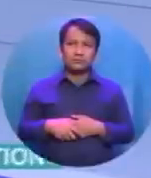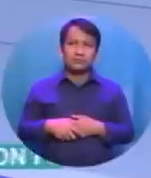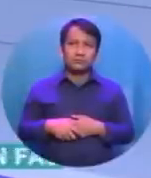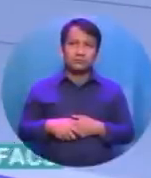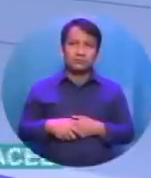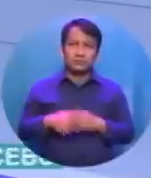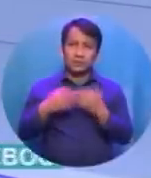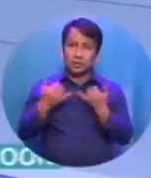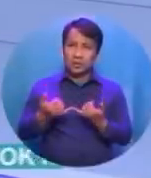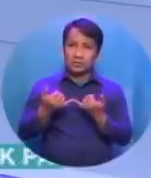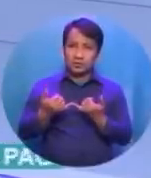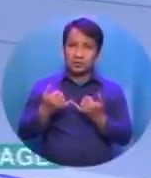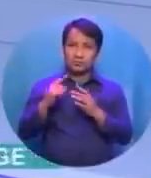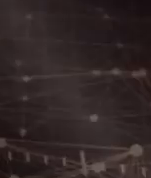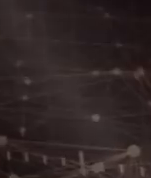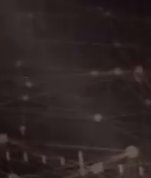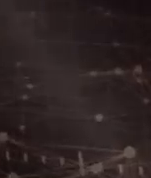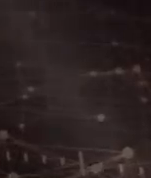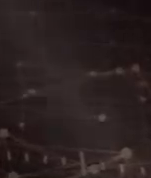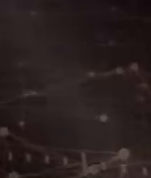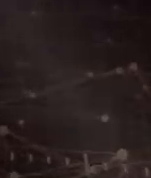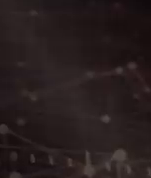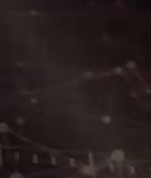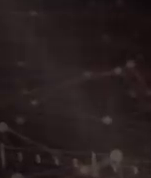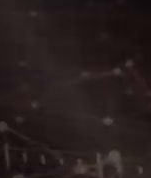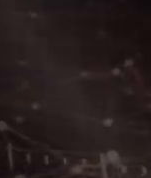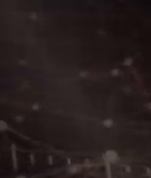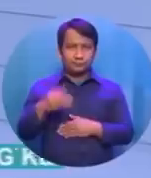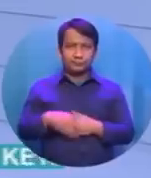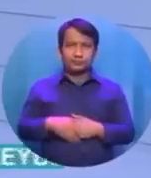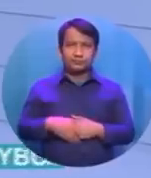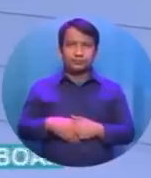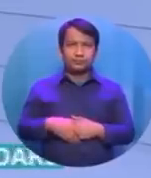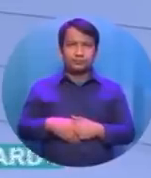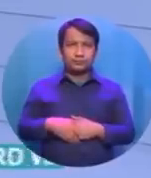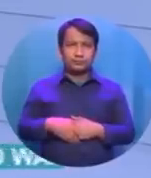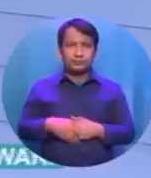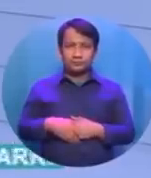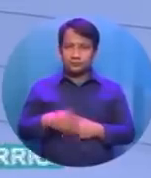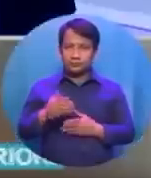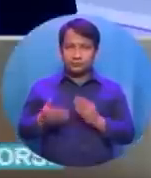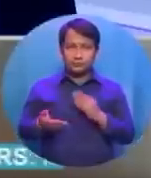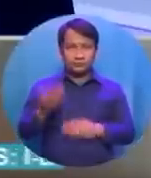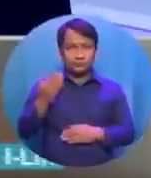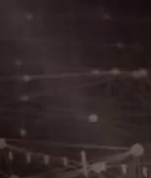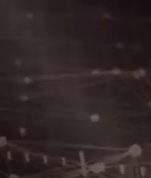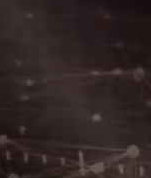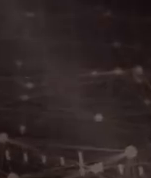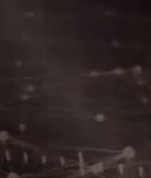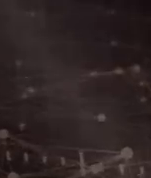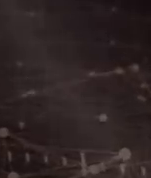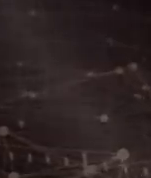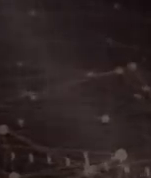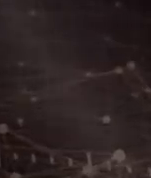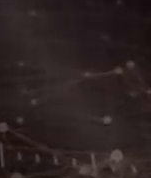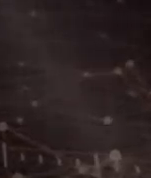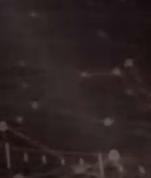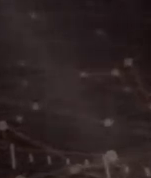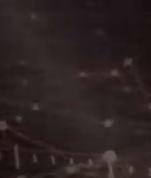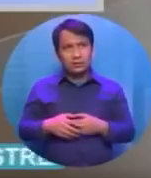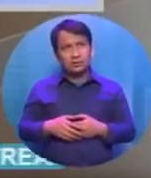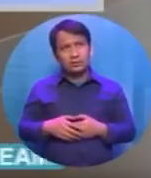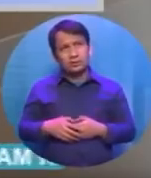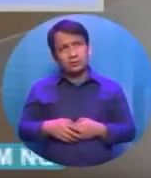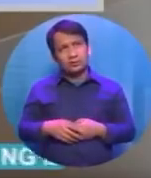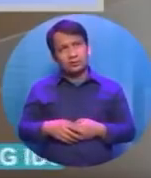And now, the moment of truth. Mary Lynn, magandang umaga sa iyo. Magandang umaga rin po sa akin. Magandang umaga din po sa iyo, Tatay